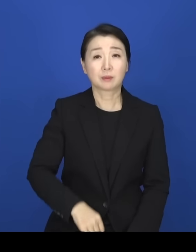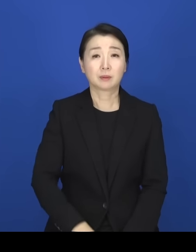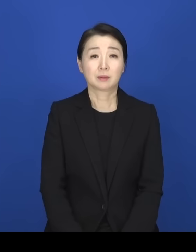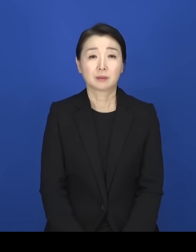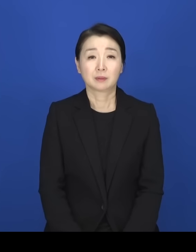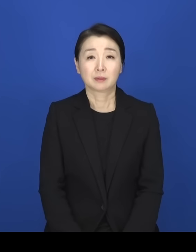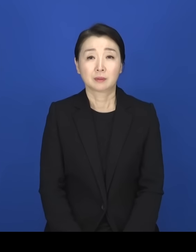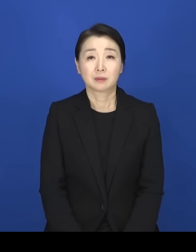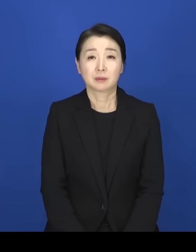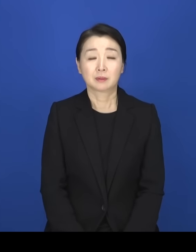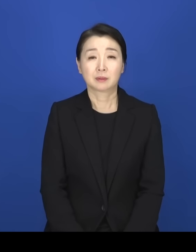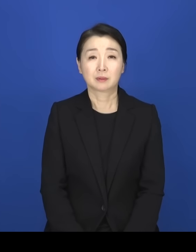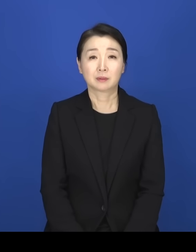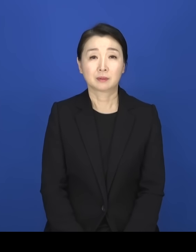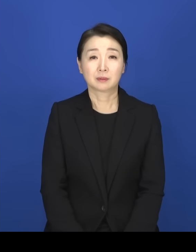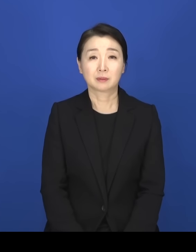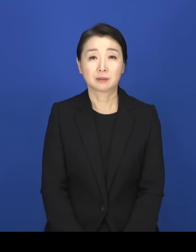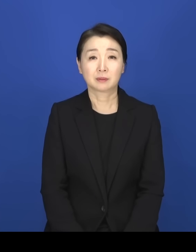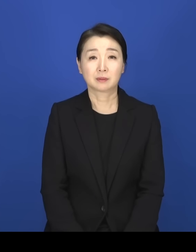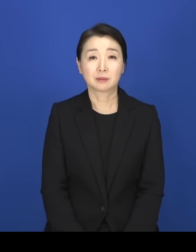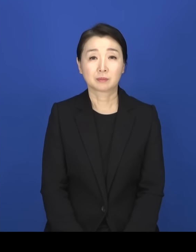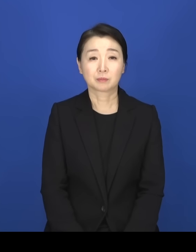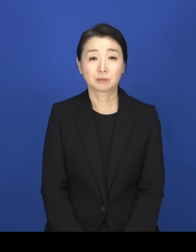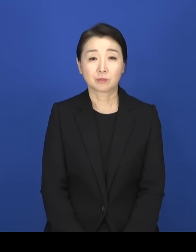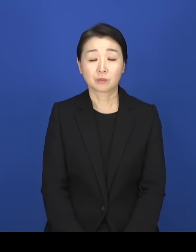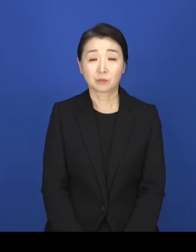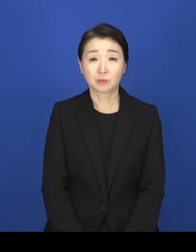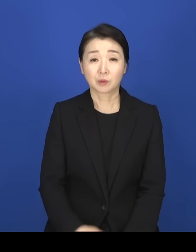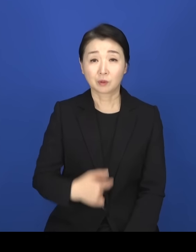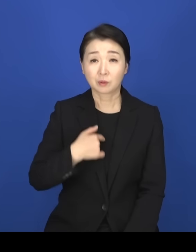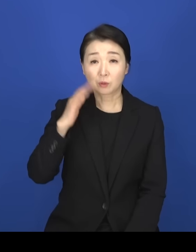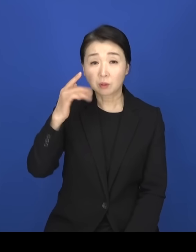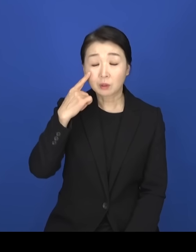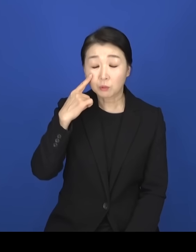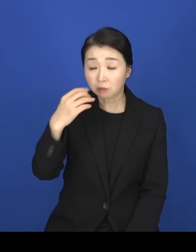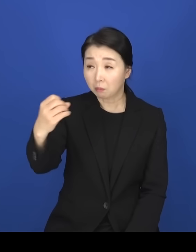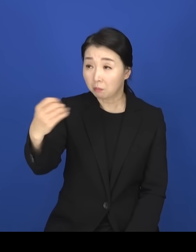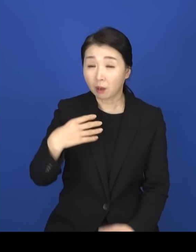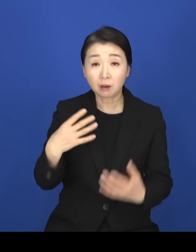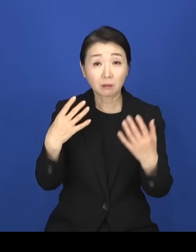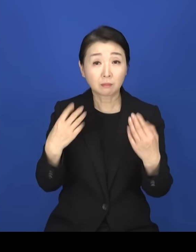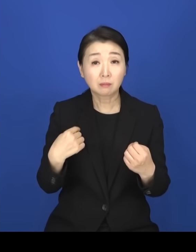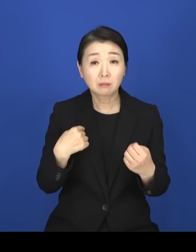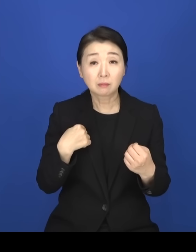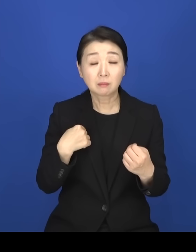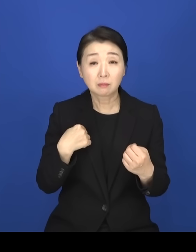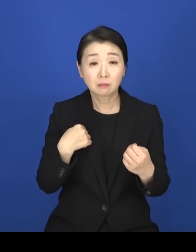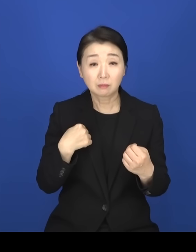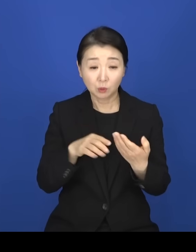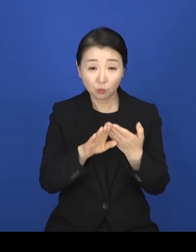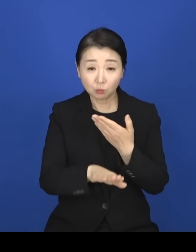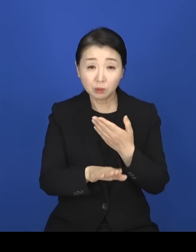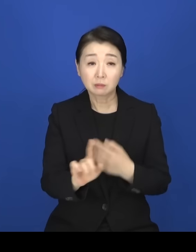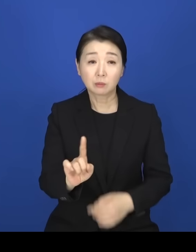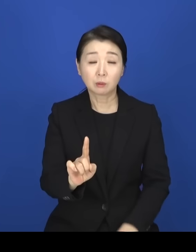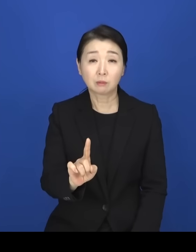그래서 제가 이 얘기를 저도 이제 하다 보니까는 이렇게 얘기하시는 분들이 계신 거예요. 네. 후배들